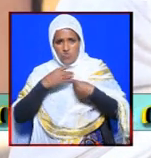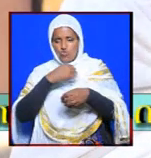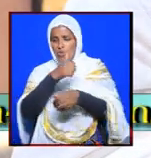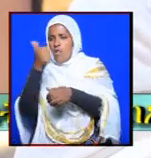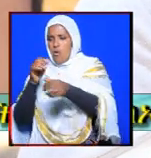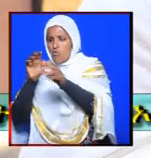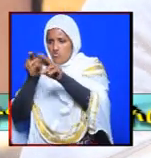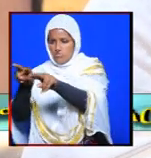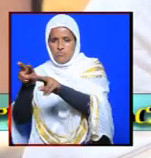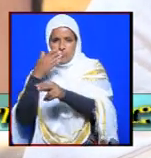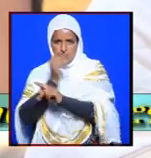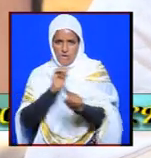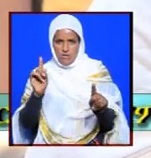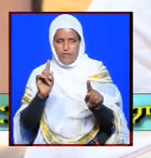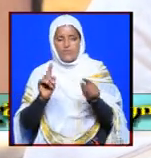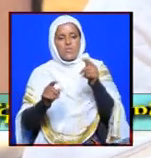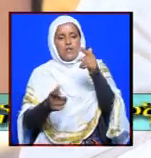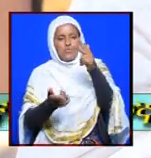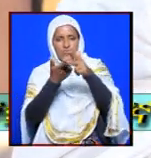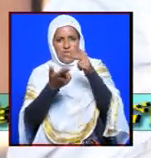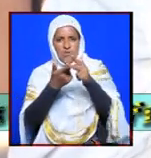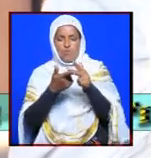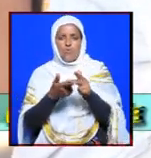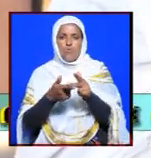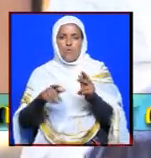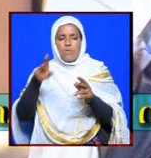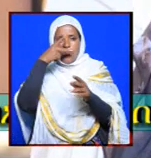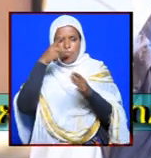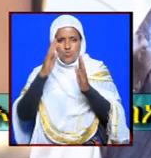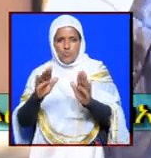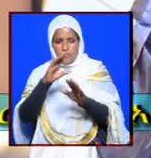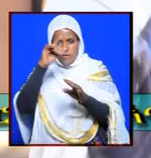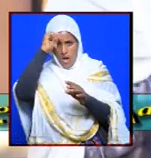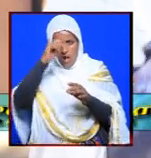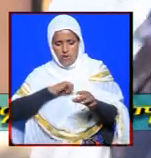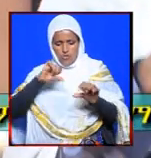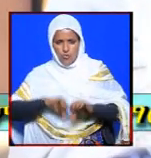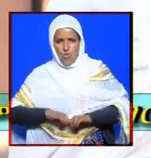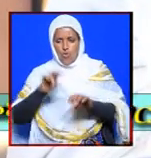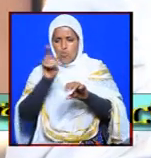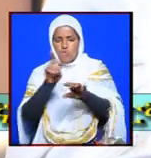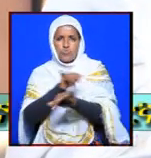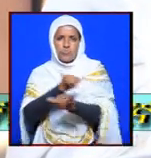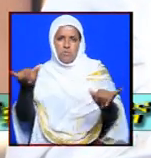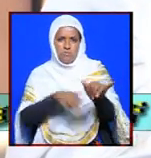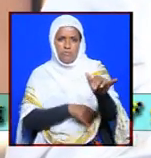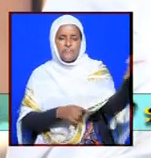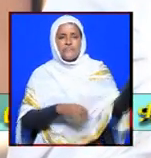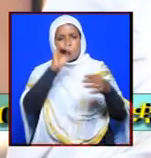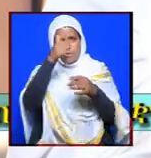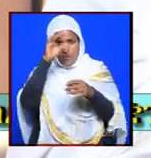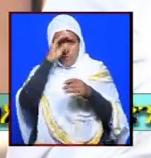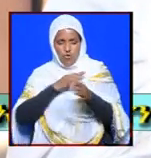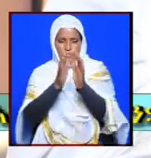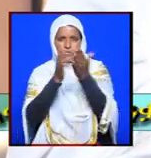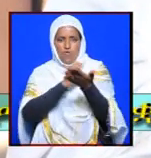መሆን የለበትም። ሌላው ሶስተኛው ፕሮቴስታንቲዝም እና ተሐድሶ አንድ ስለሆኑ የሚያፈጥሩት ምንድን ነው?